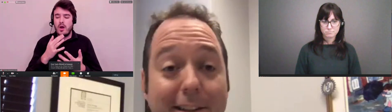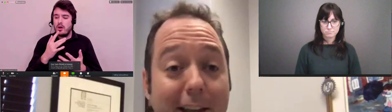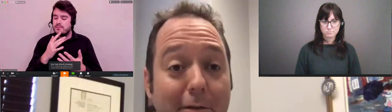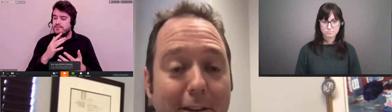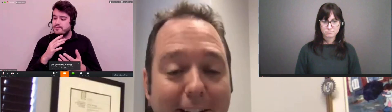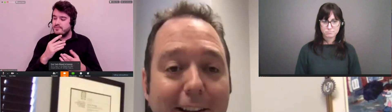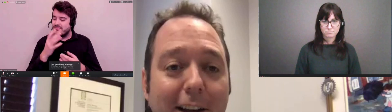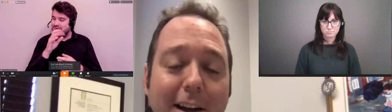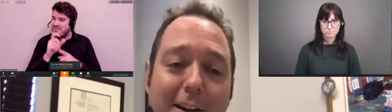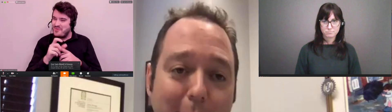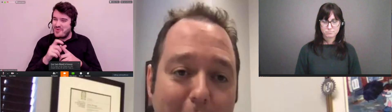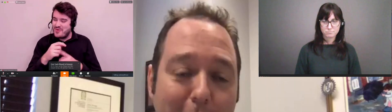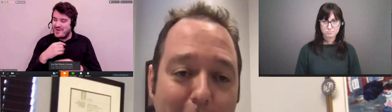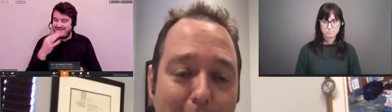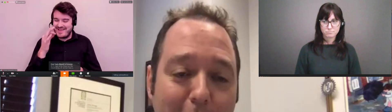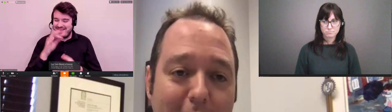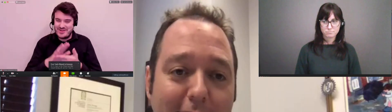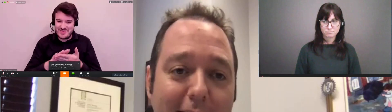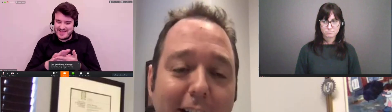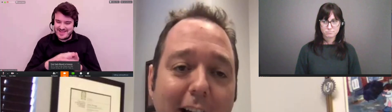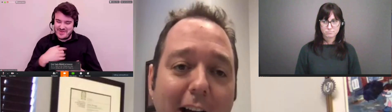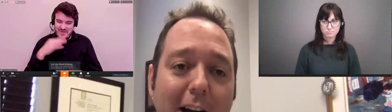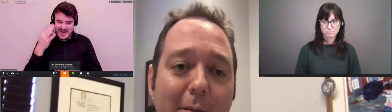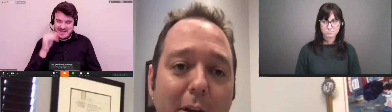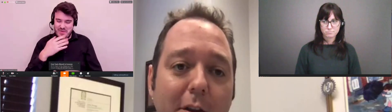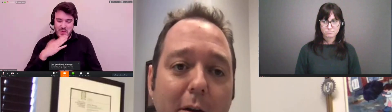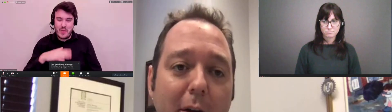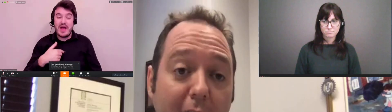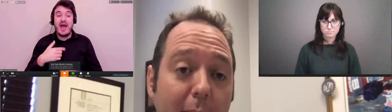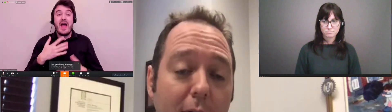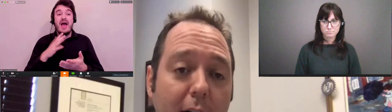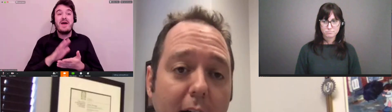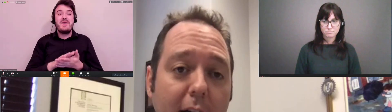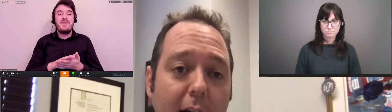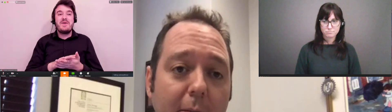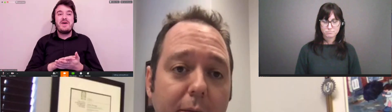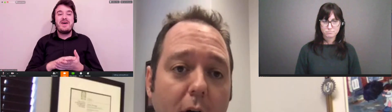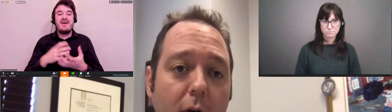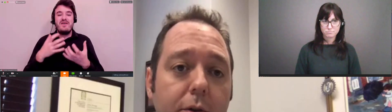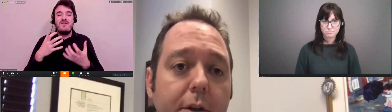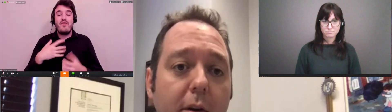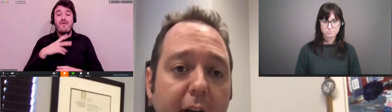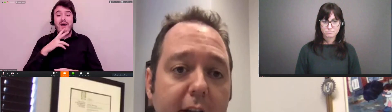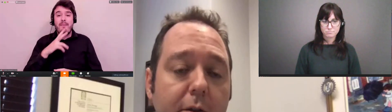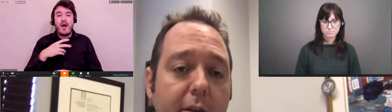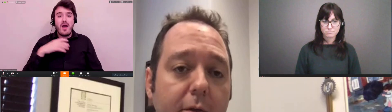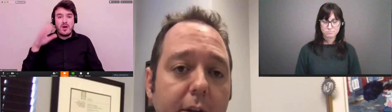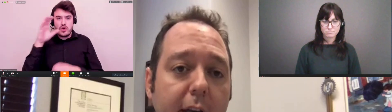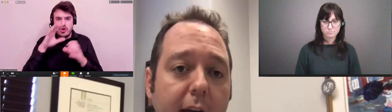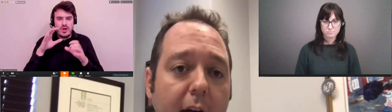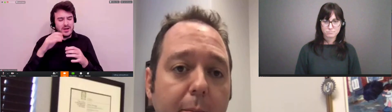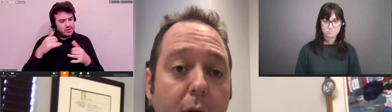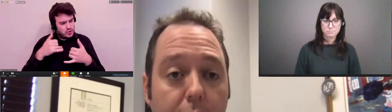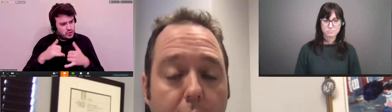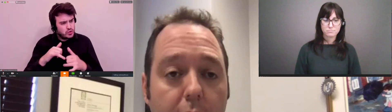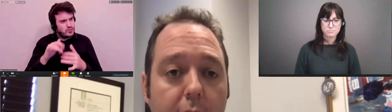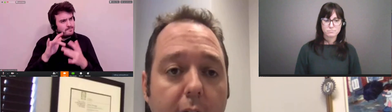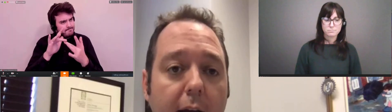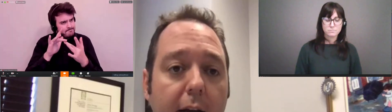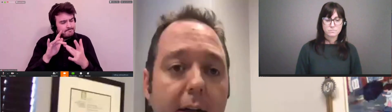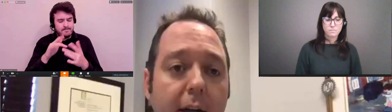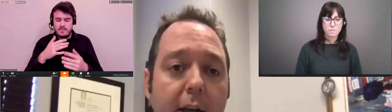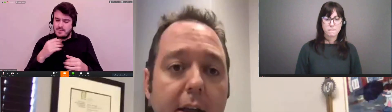est safe. Je m'excuse, mon français. Mais vraiment, on continue à faire ça. Nous avons des